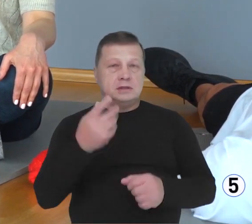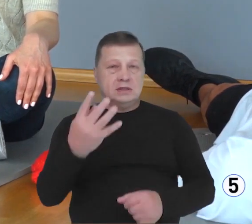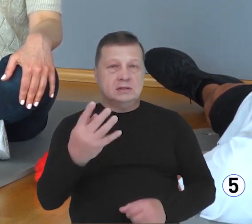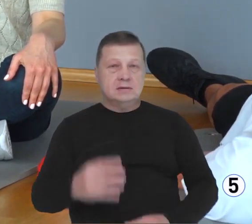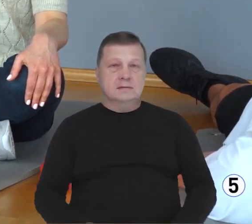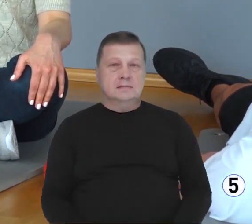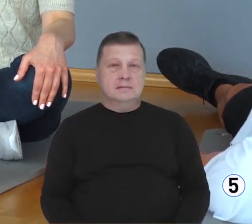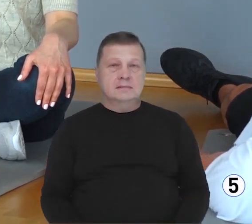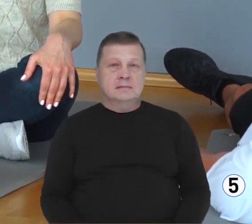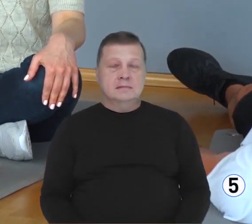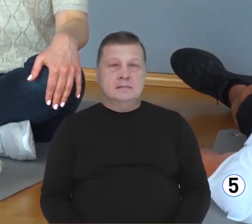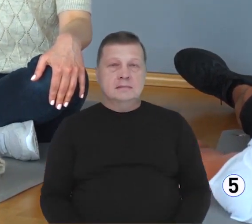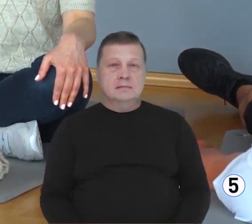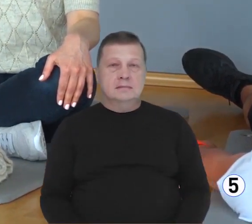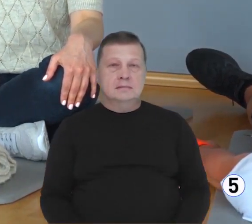24.